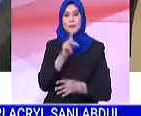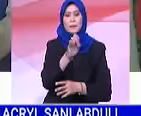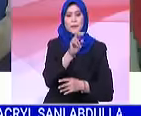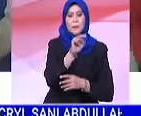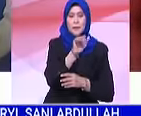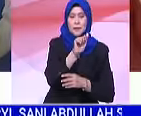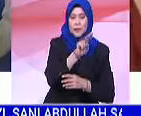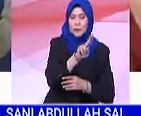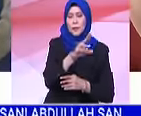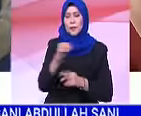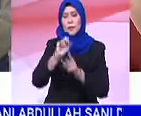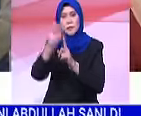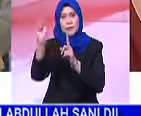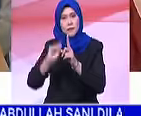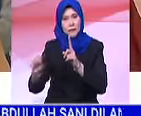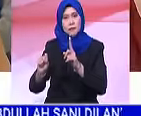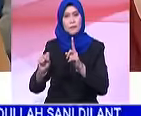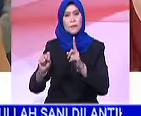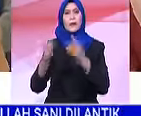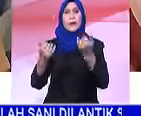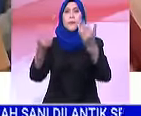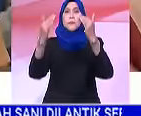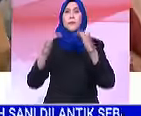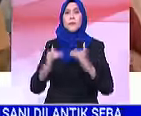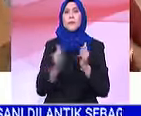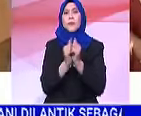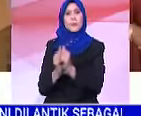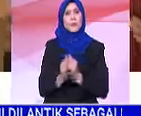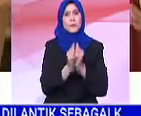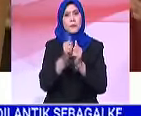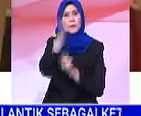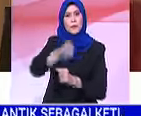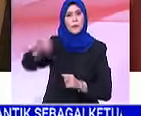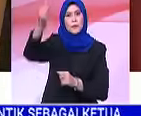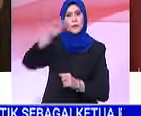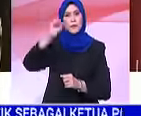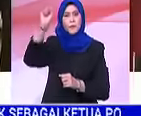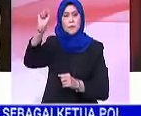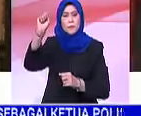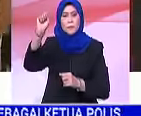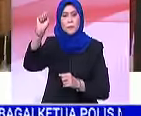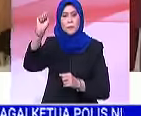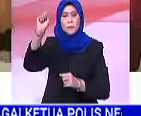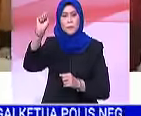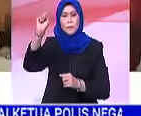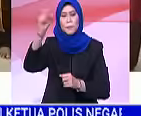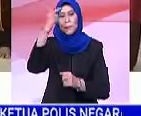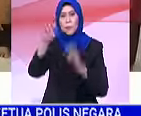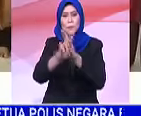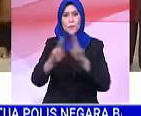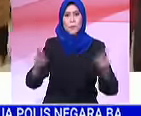juga Sandakan. Untuk itu kita bersama dengan pengarah penyiaran Sabah, Puan Nurain Haji Bakir, yang terus serta